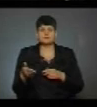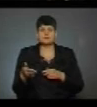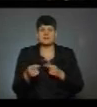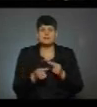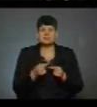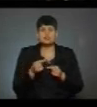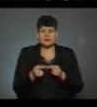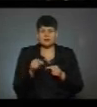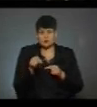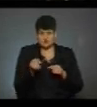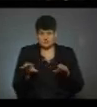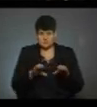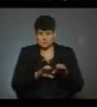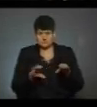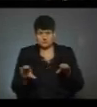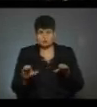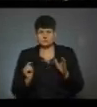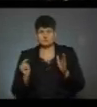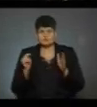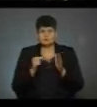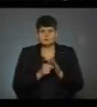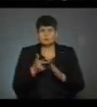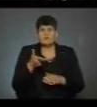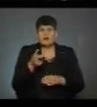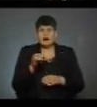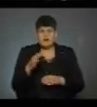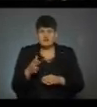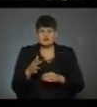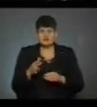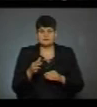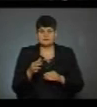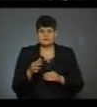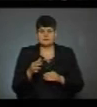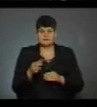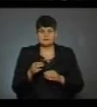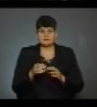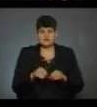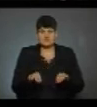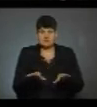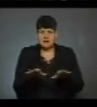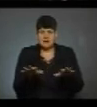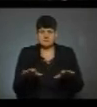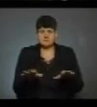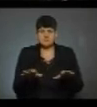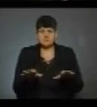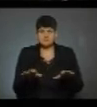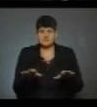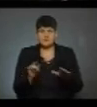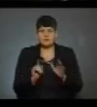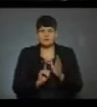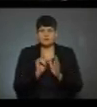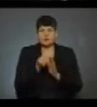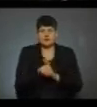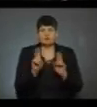через якраз цю гілку пішов газ через щілини в землі, там в ґрунті, зайшов в клуб